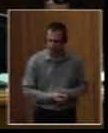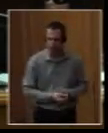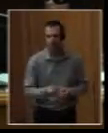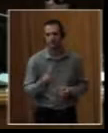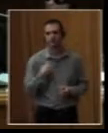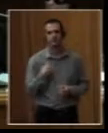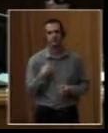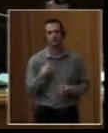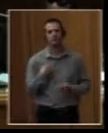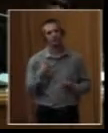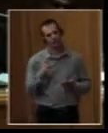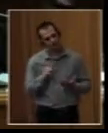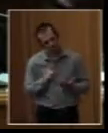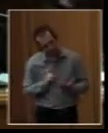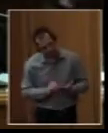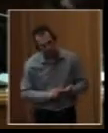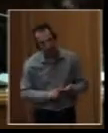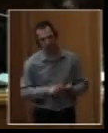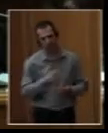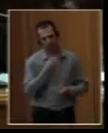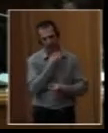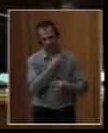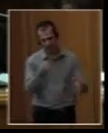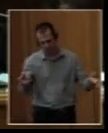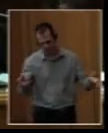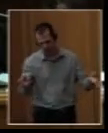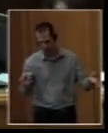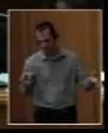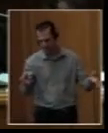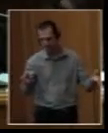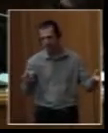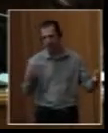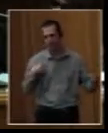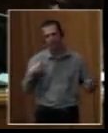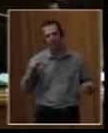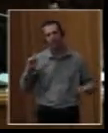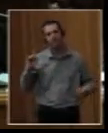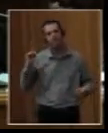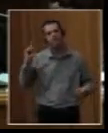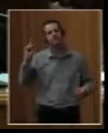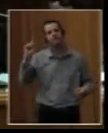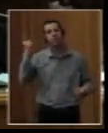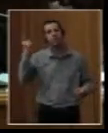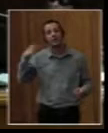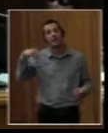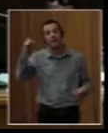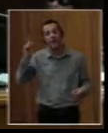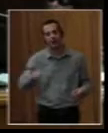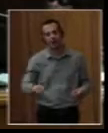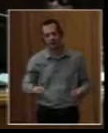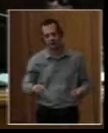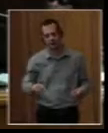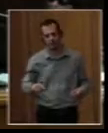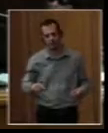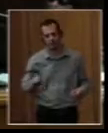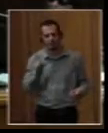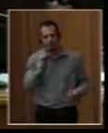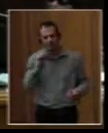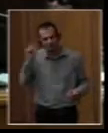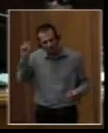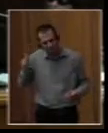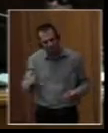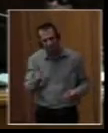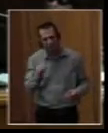Οφείλω να επισημάνω ότι από την πρώτη μέρα της παρουσίας της κυρίας